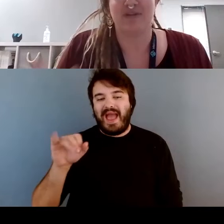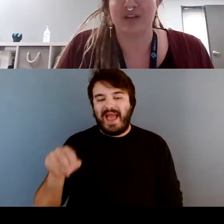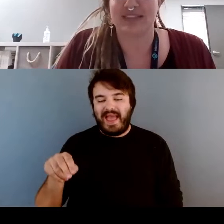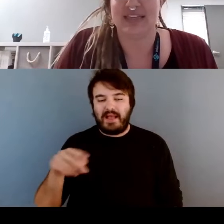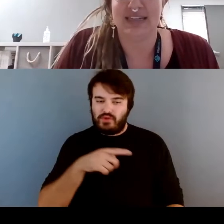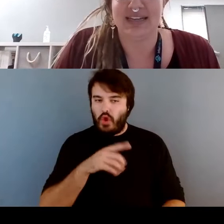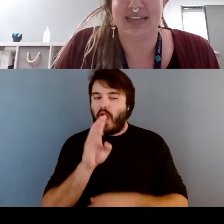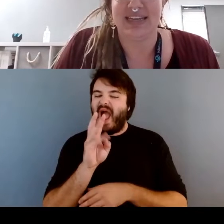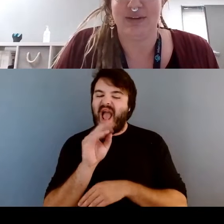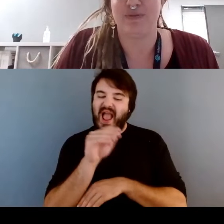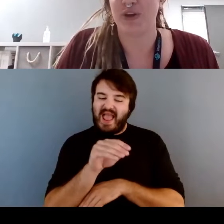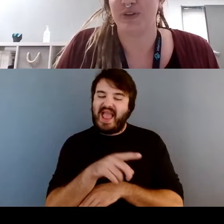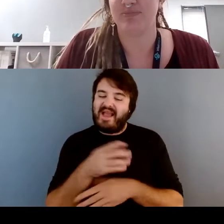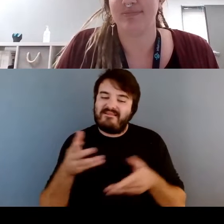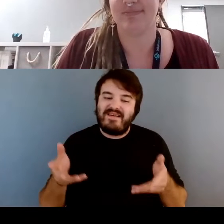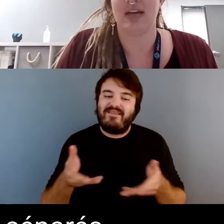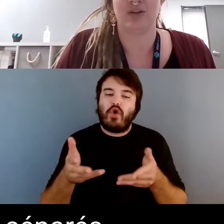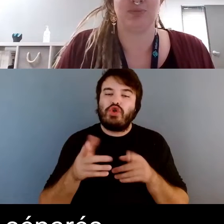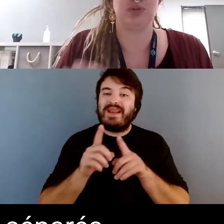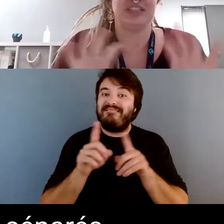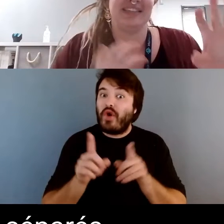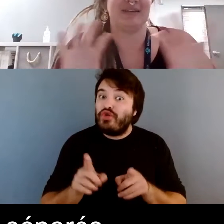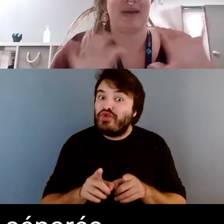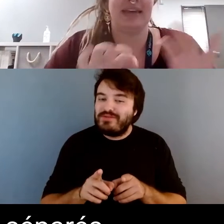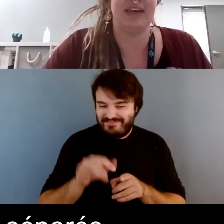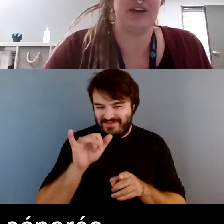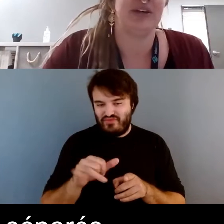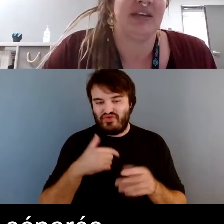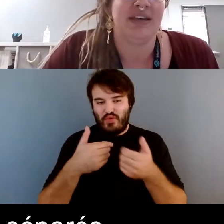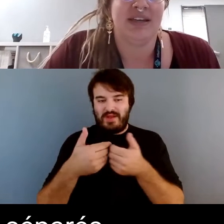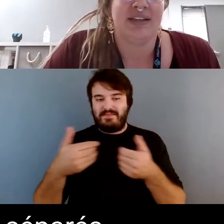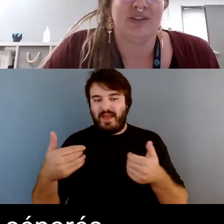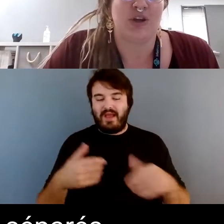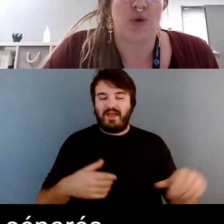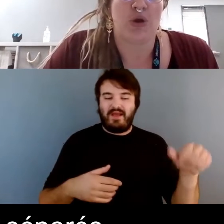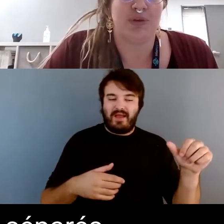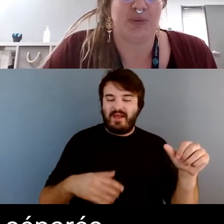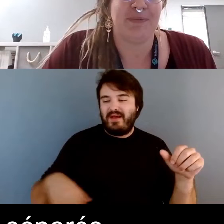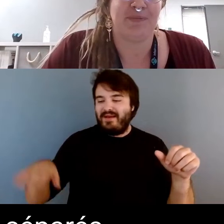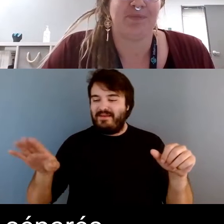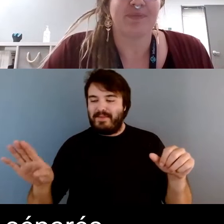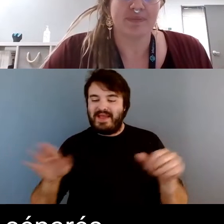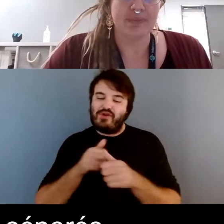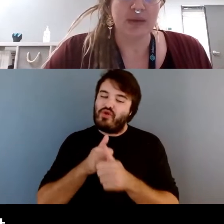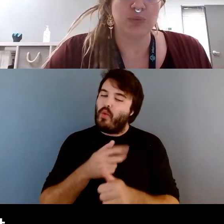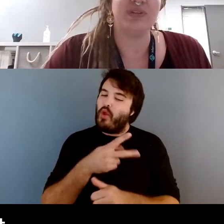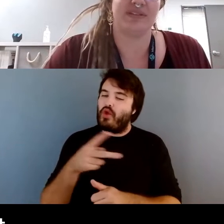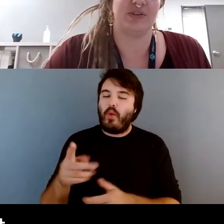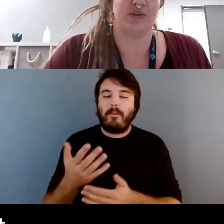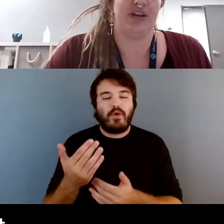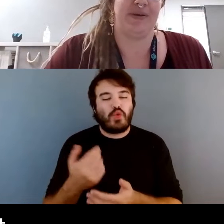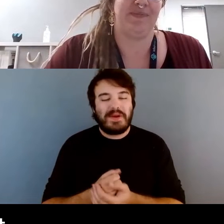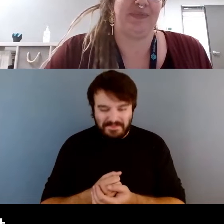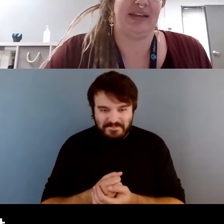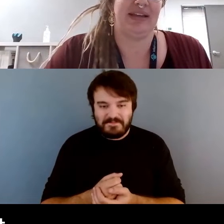va favoriser les feuilles. Alors, c'est pour ça que je les ai séparés selon leurs besoins. Puis, c'est